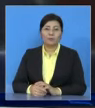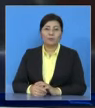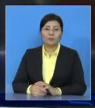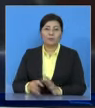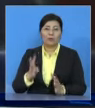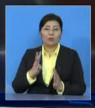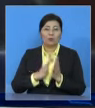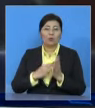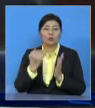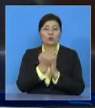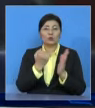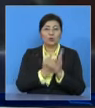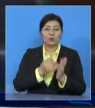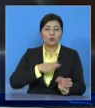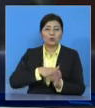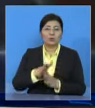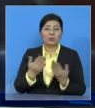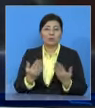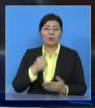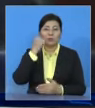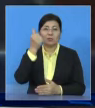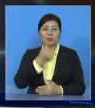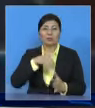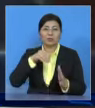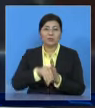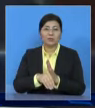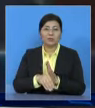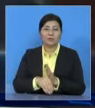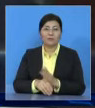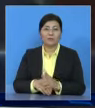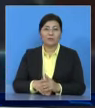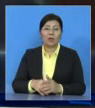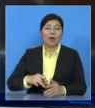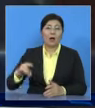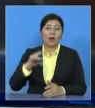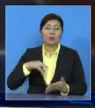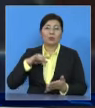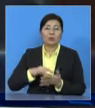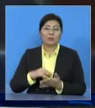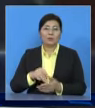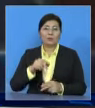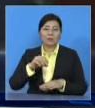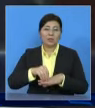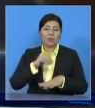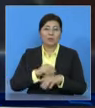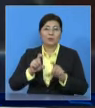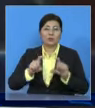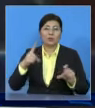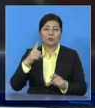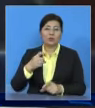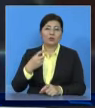9 жоба жүзеге асырылып отырмыз биыл. Оның ішінде атап өтетін болсақ, аудан орталығында әкімшілік ғимаратының құрылысы 2 миллион